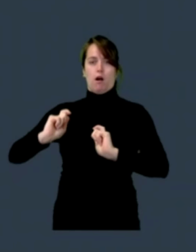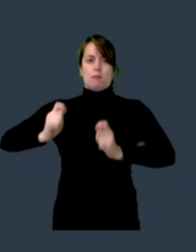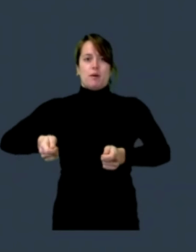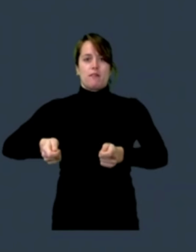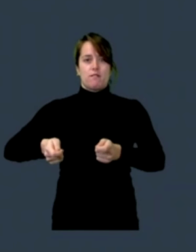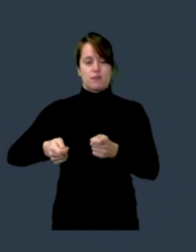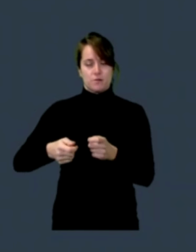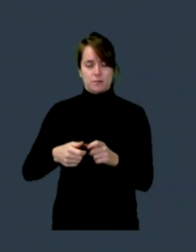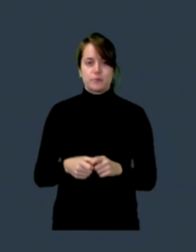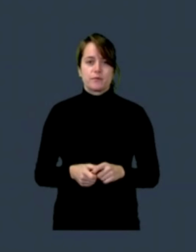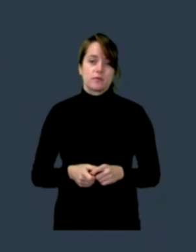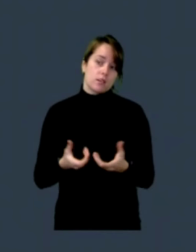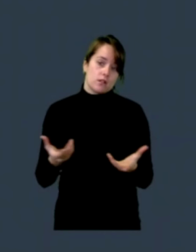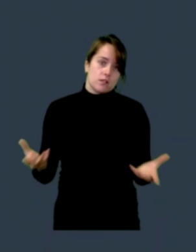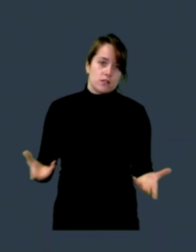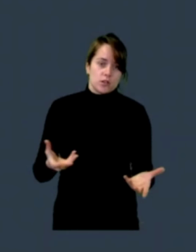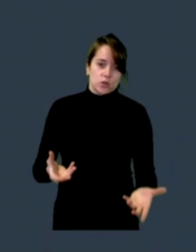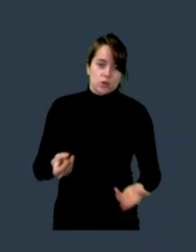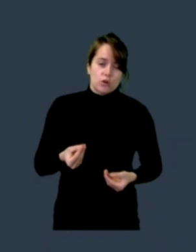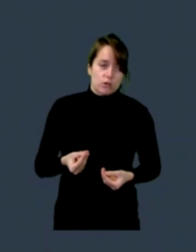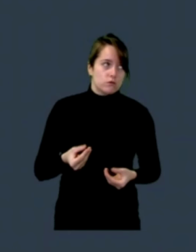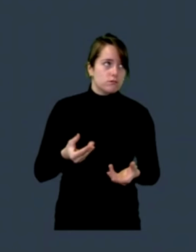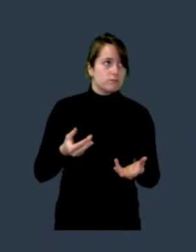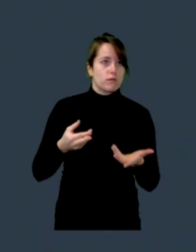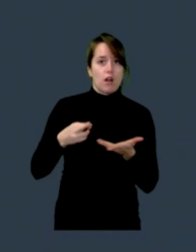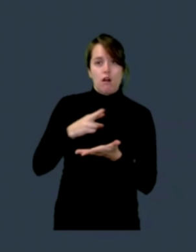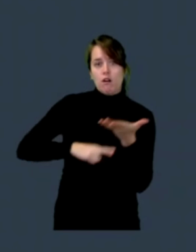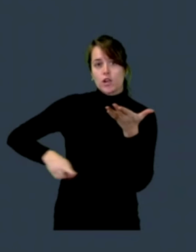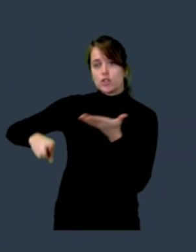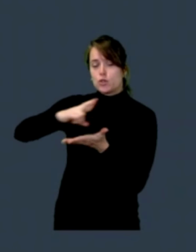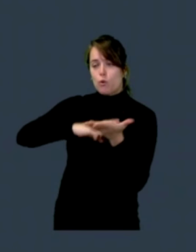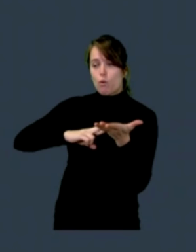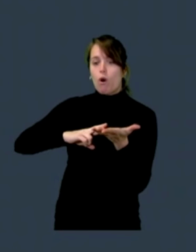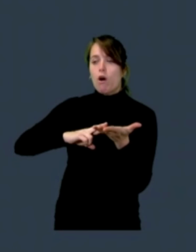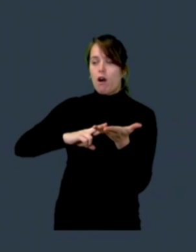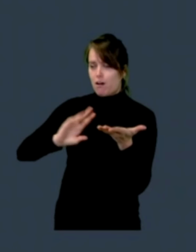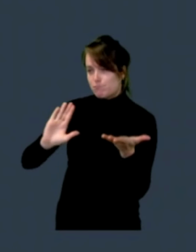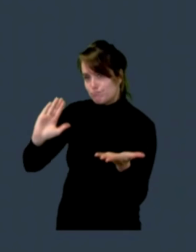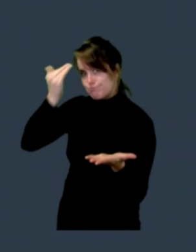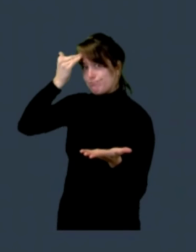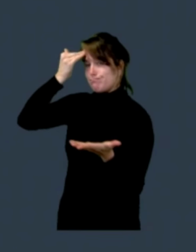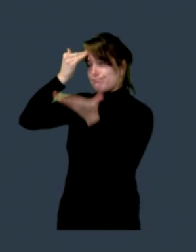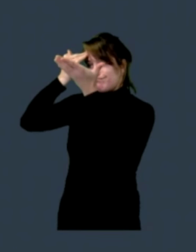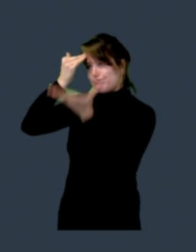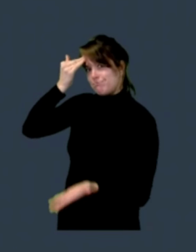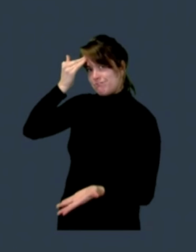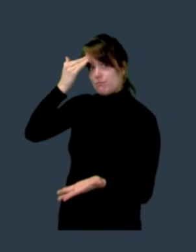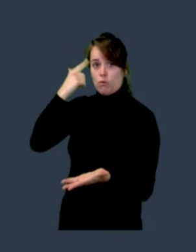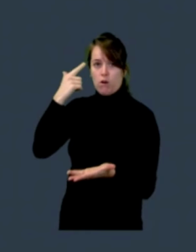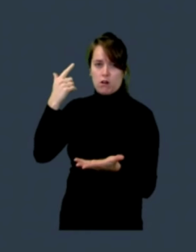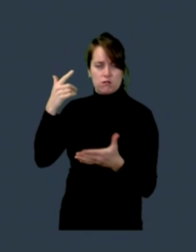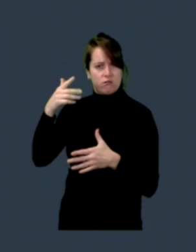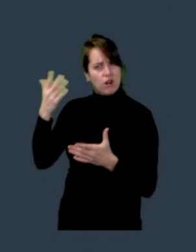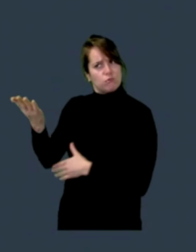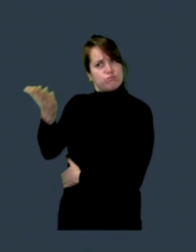de marquer la reconnaissance de notre région à l'égard de celui qui fut un de ses grands présidents,